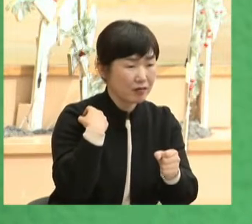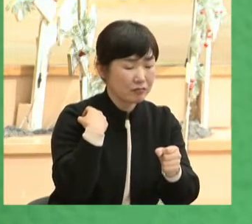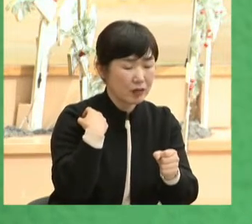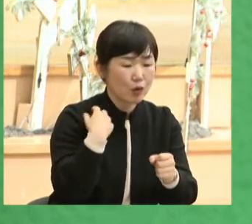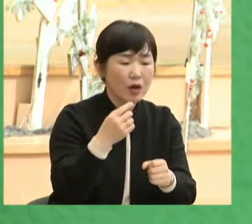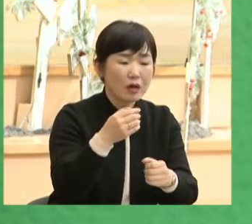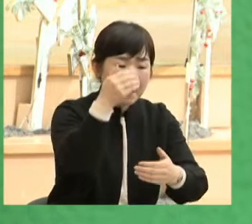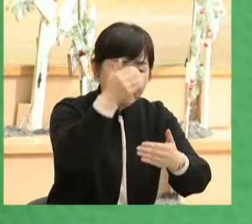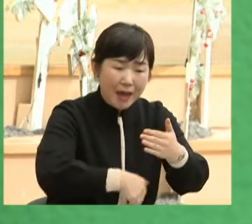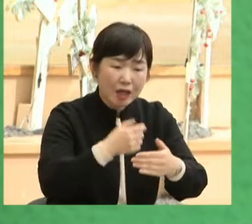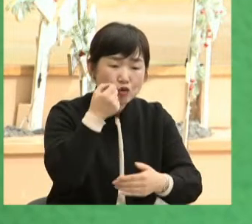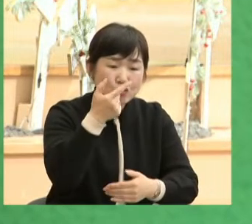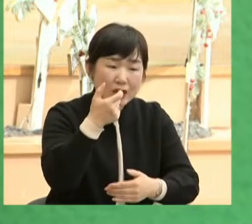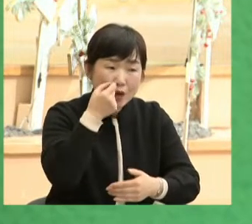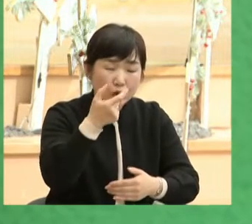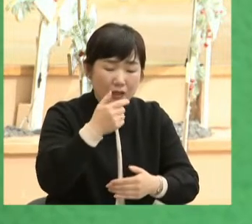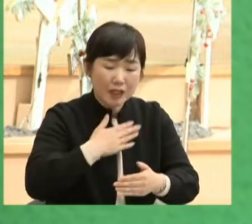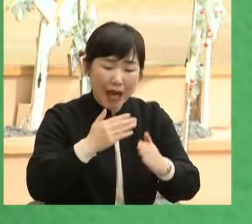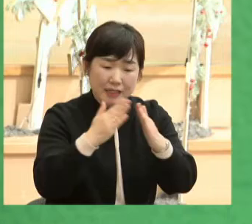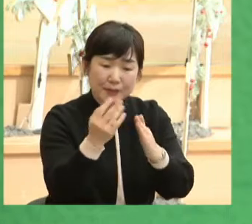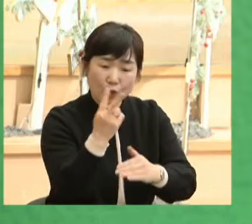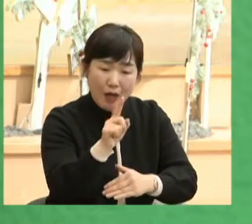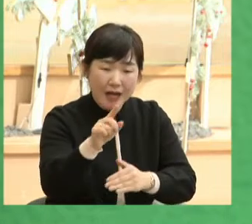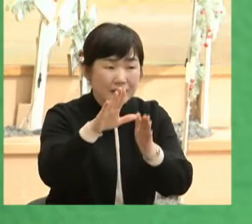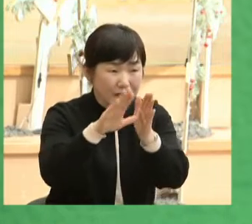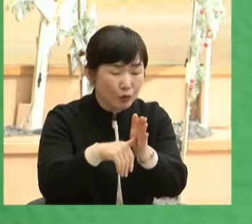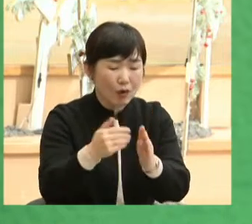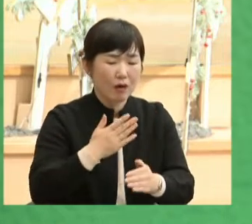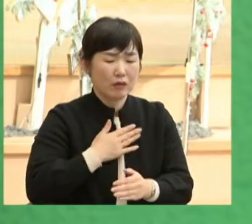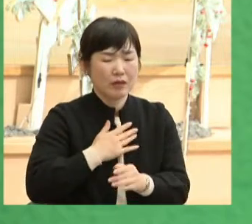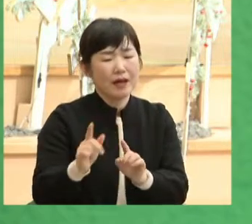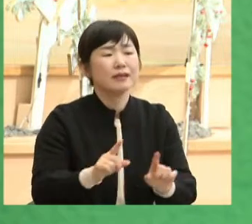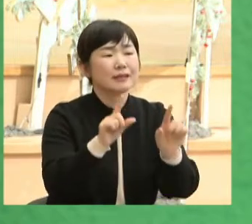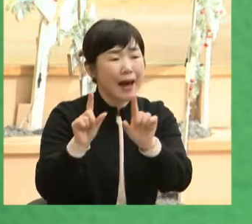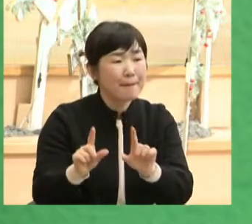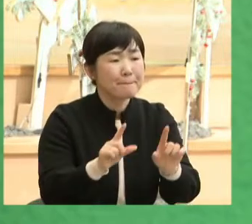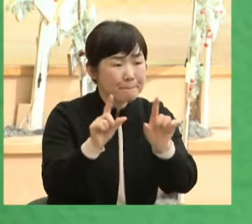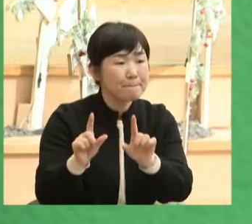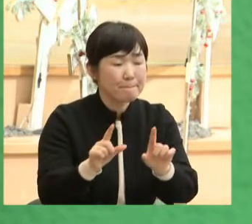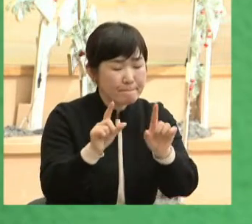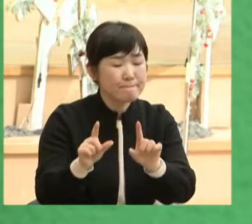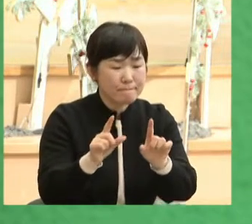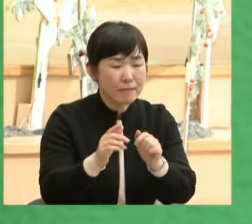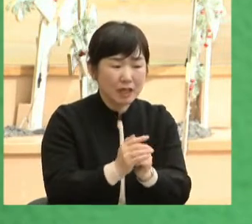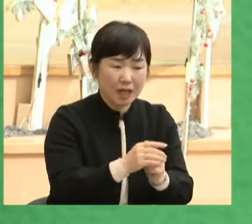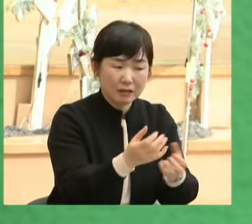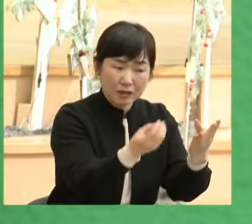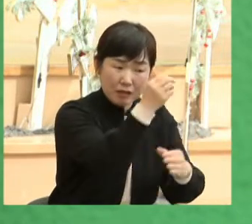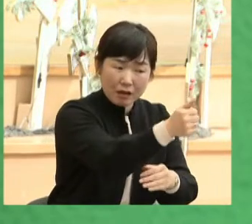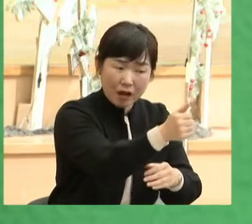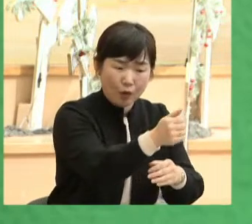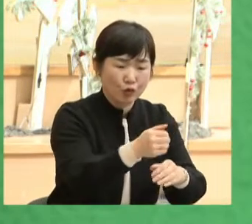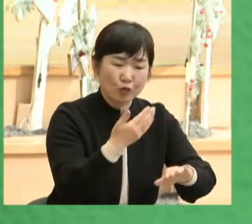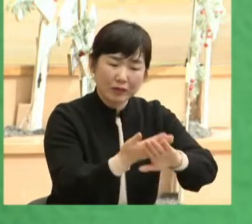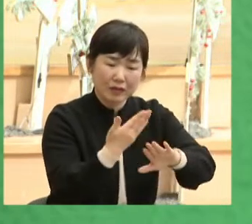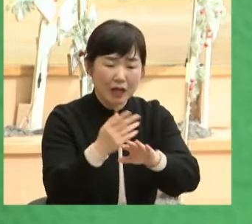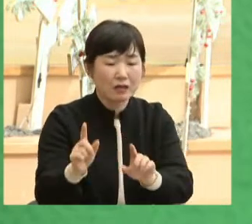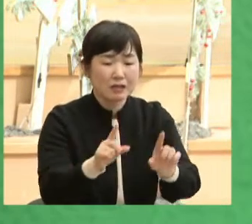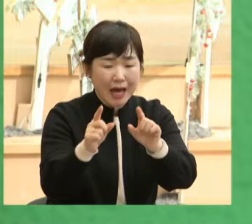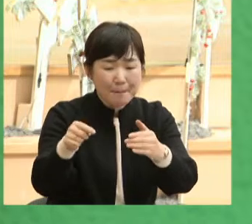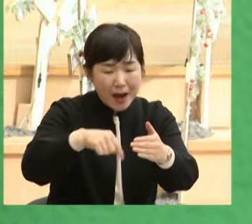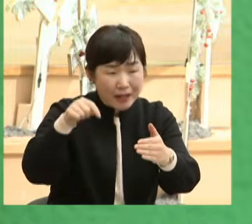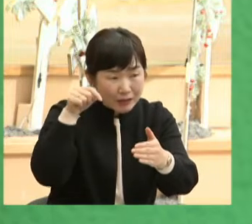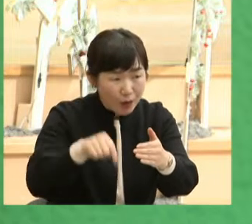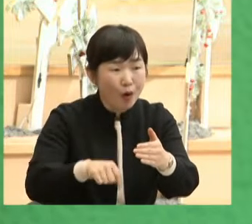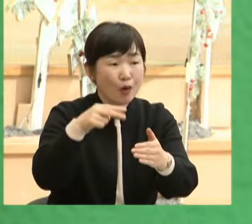6개월 자기 집에가 있을 때 그랬잖아요 자기 집에 가서 자기의 삶을 사고 뭐 어떻게 살았겠죠 일상의 잘못 살았겠죠 그 삶